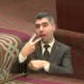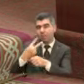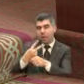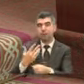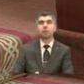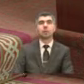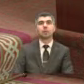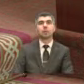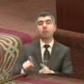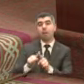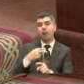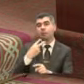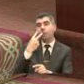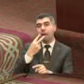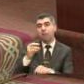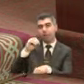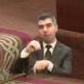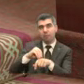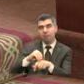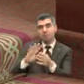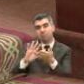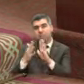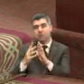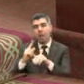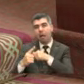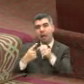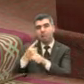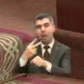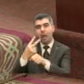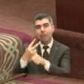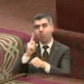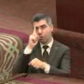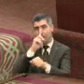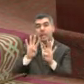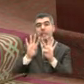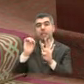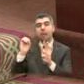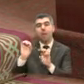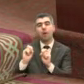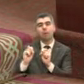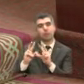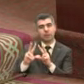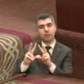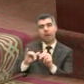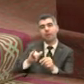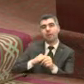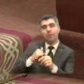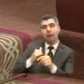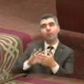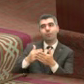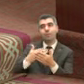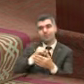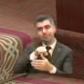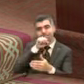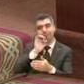كذلك رصد واحد توجه خاص في أفق سنة ولا سنتين تكون هذه 800 متوفرة، لأن شبابنا محتاج إلى هذه الملاعب